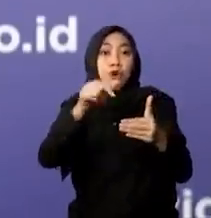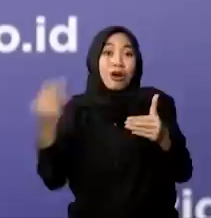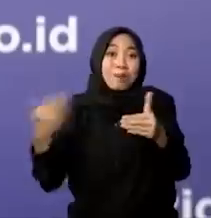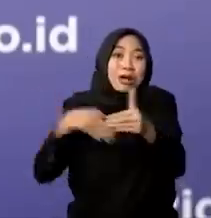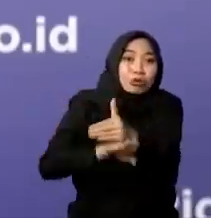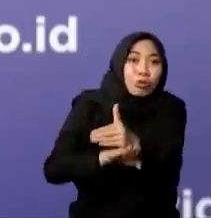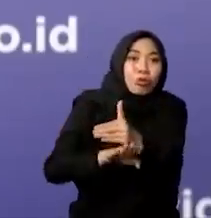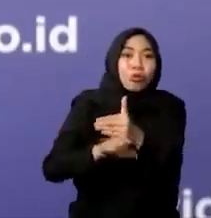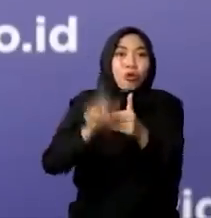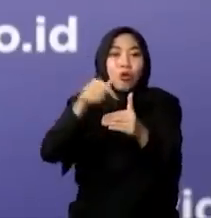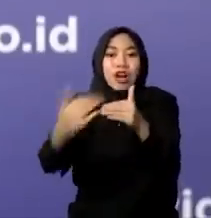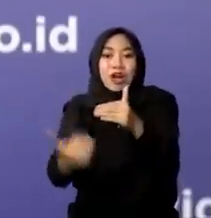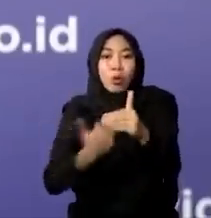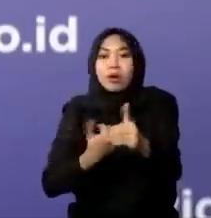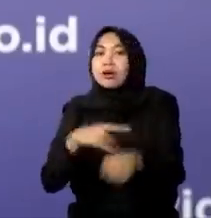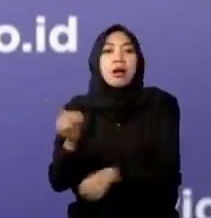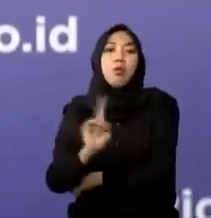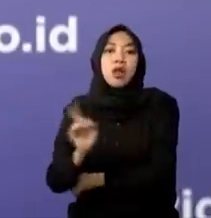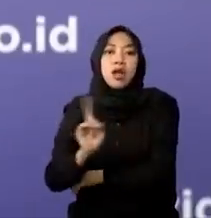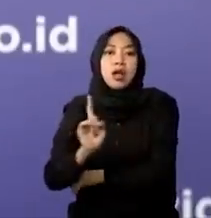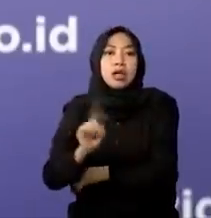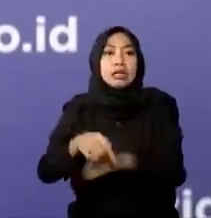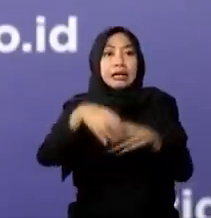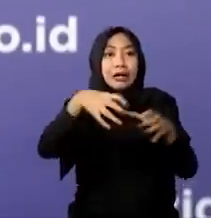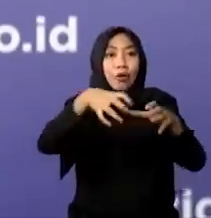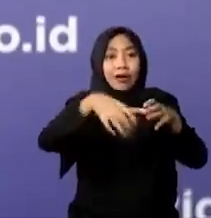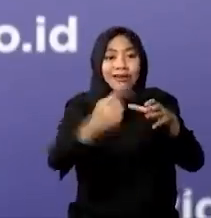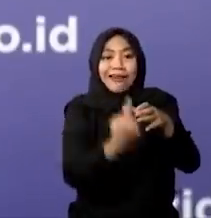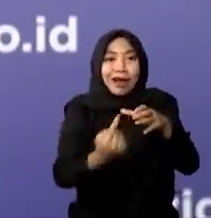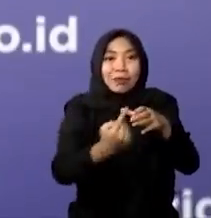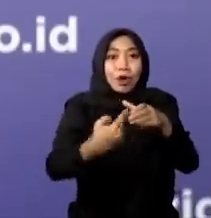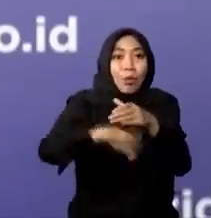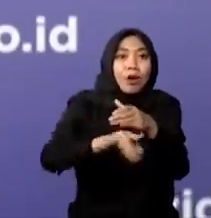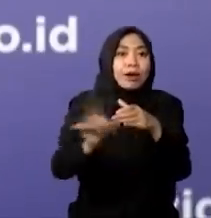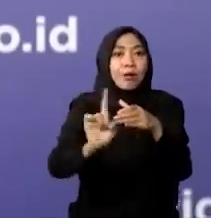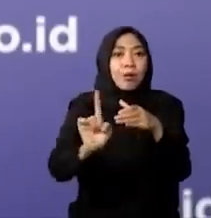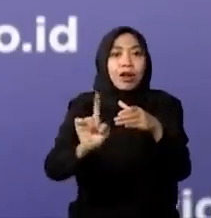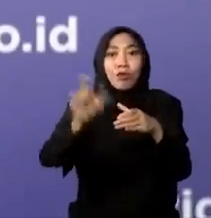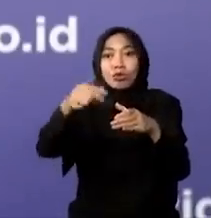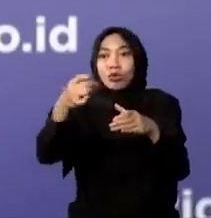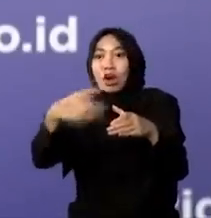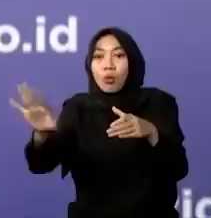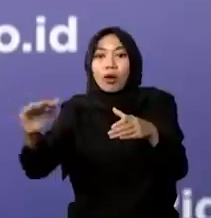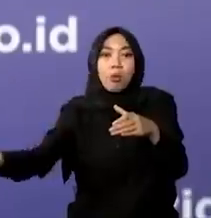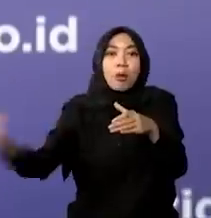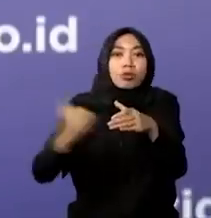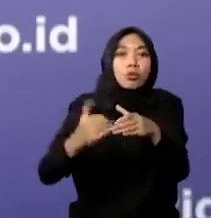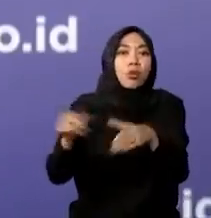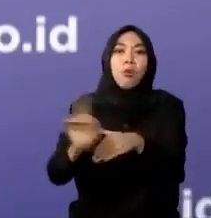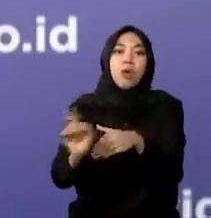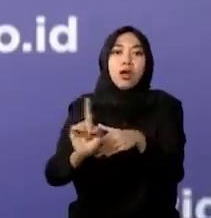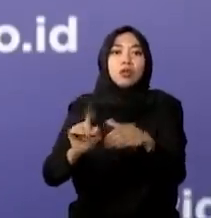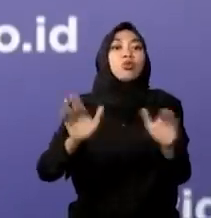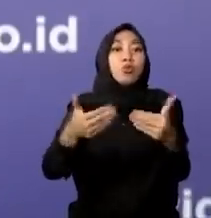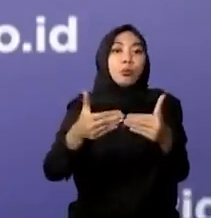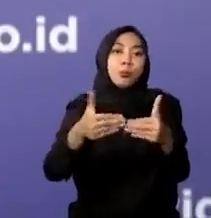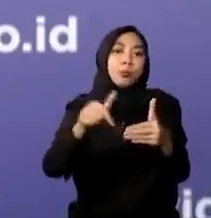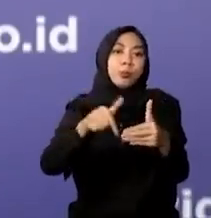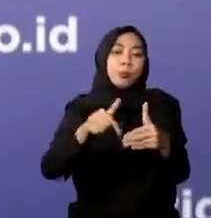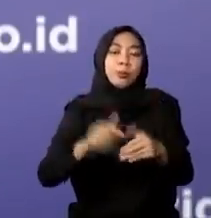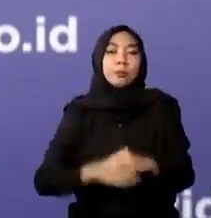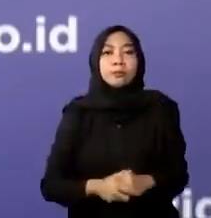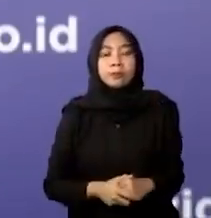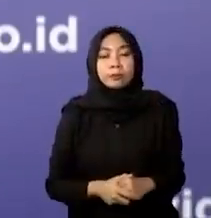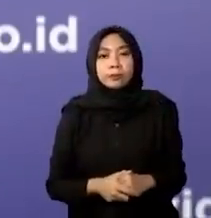keluar-masuk baik yang dari dalam maupun yang dari luar ini yang kita yakini bahwa